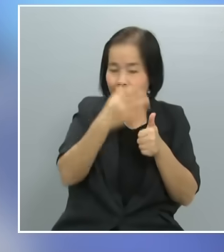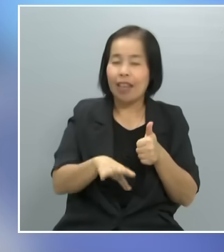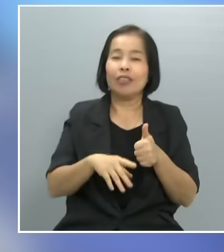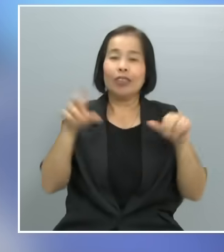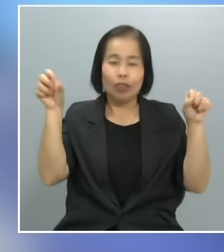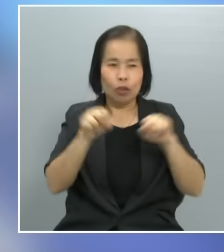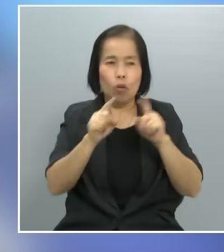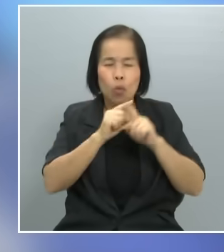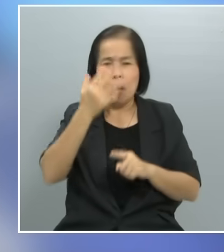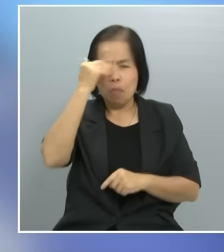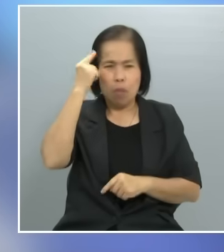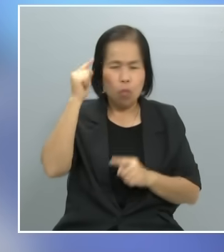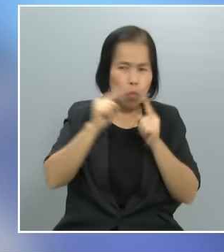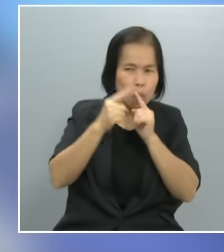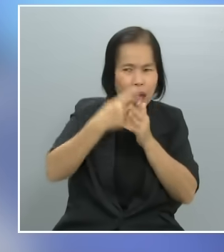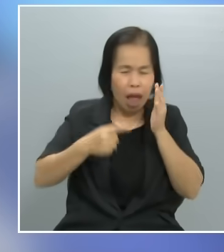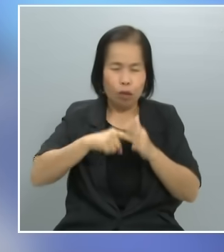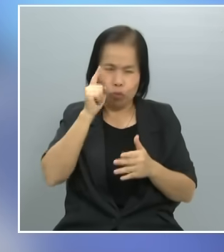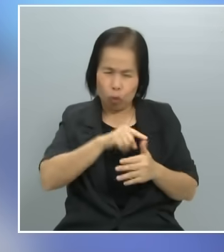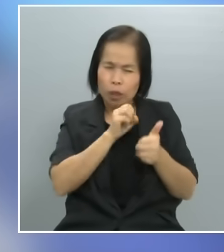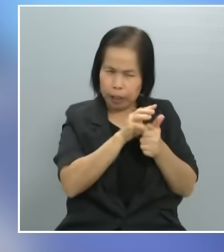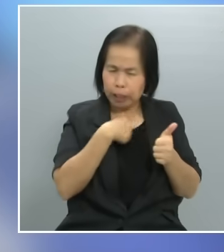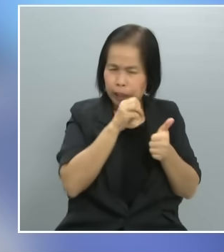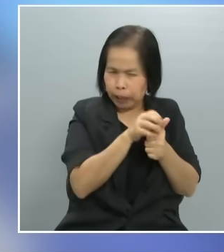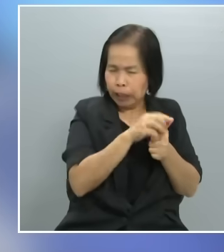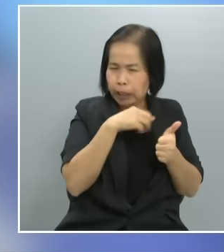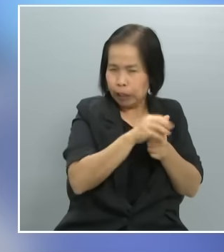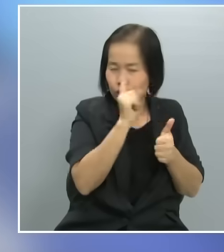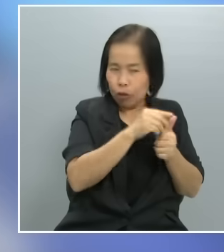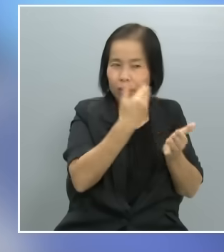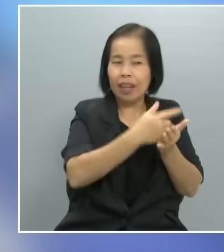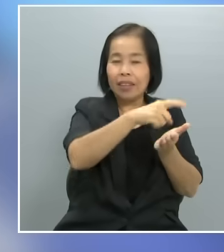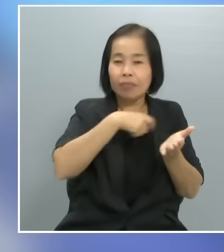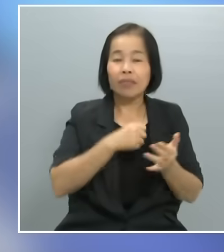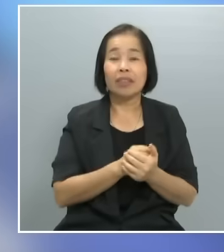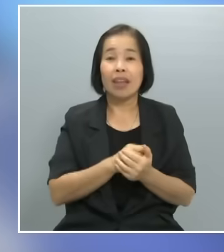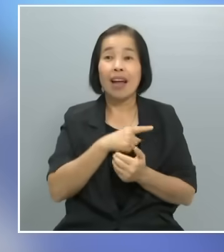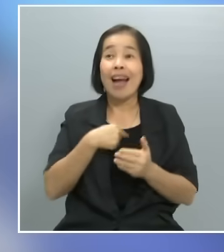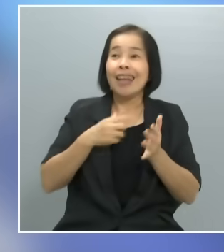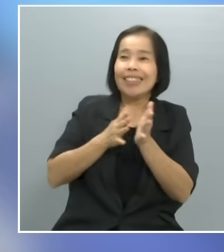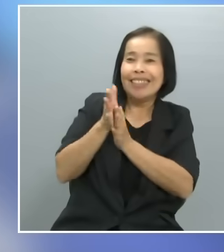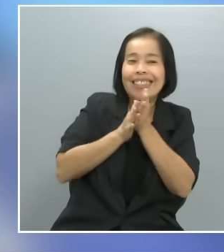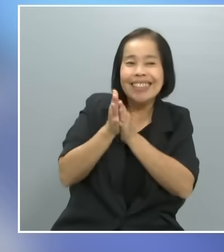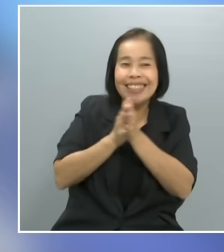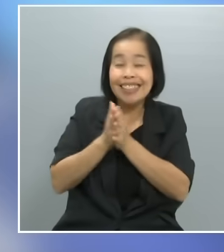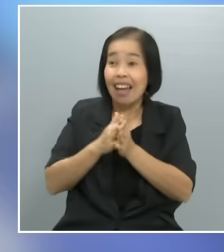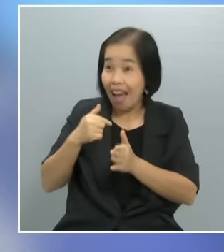ไม่งั้นไม่รู้ว่าจะไปคุยอะไรกับเขาไว้บ้างนี่นะฮะคือลักษณะเหมือนตัวเธอเองเนี่ยได้มีโอกาสคุยกับฝรั่งคนพวกนี้แล้ว